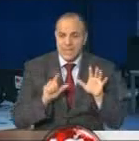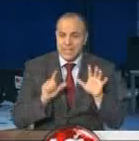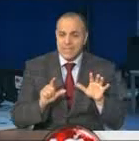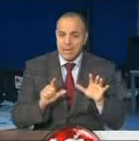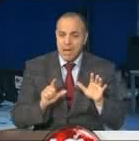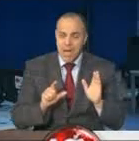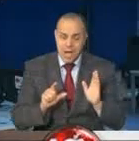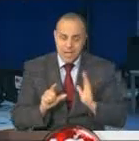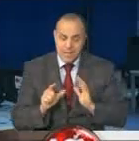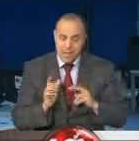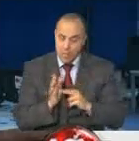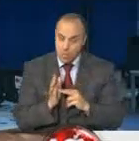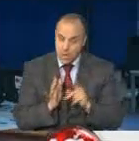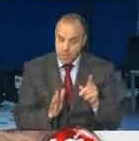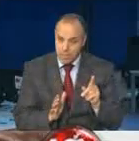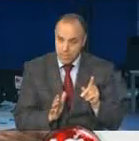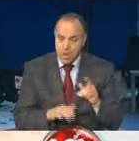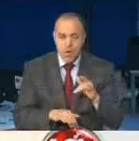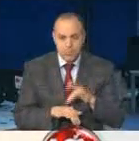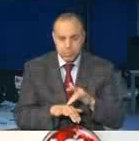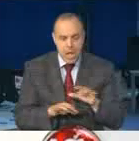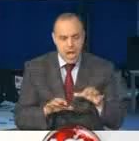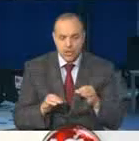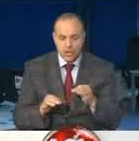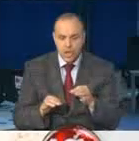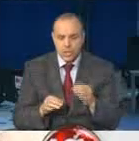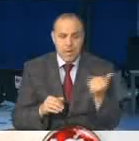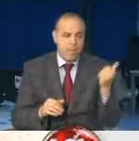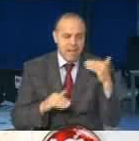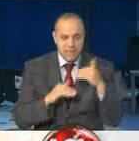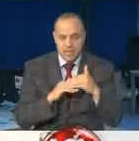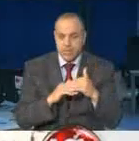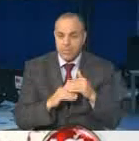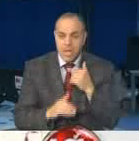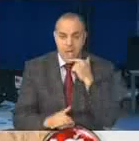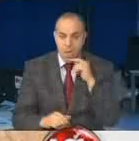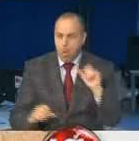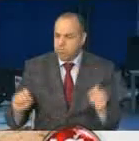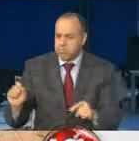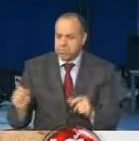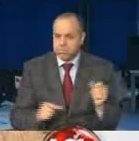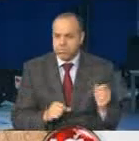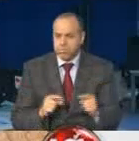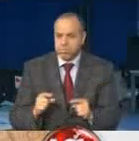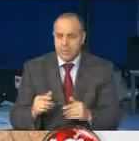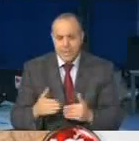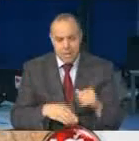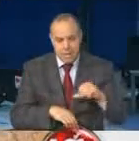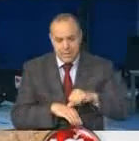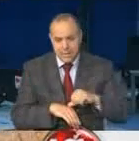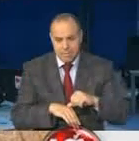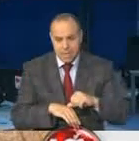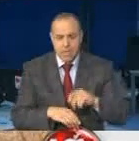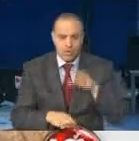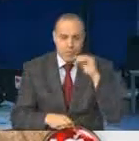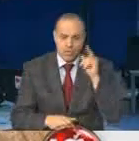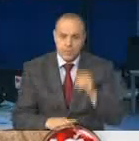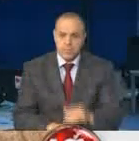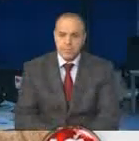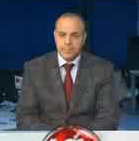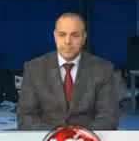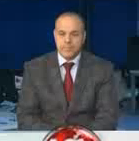من القوات الحكومية وإصابة العشرات الليلة الماضية خلال اشتباكات قرب العاصمة دمشق.